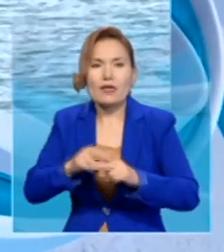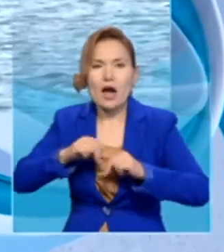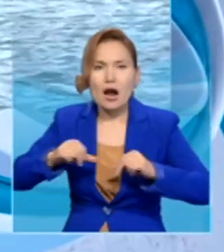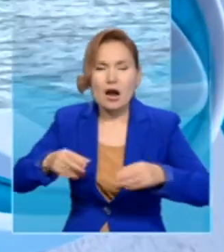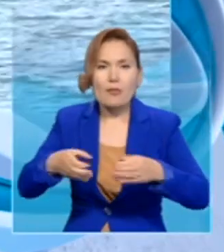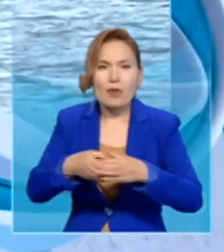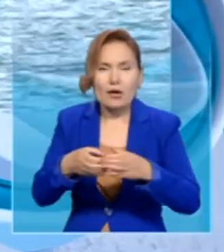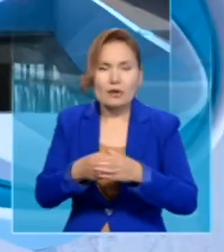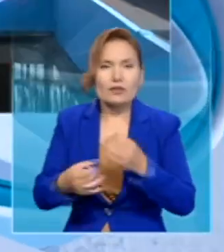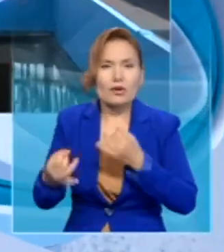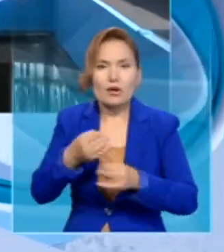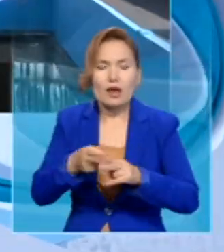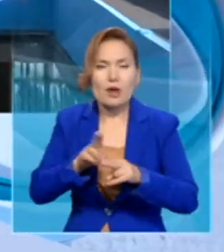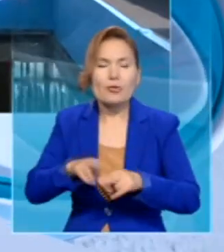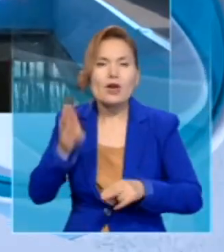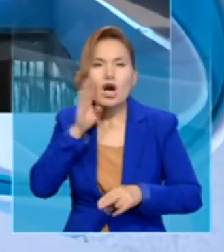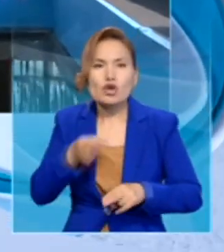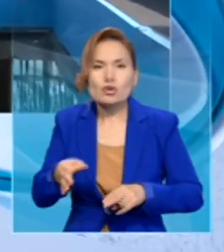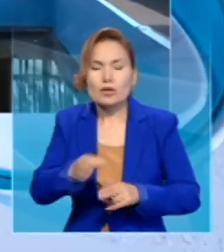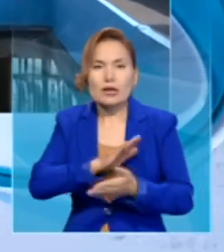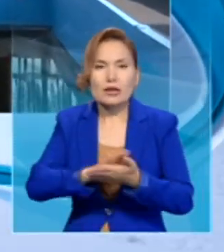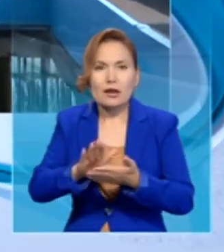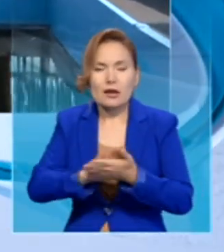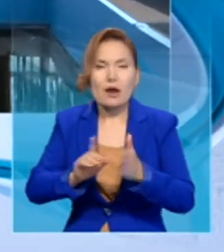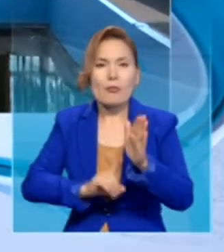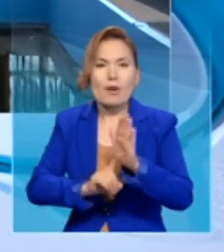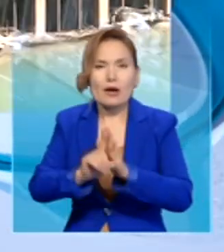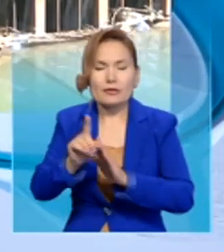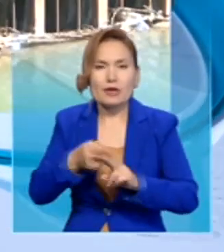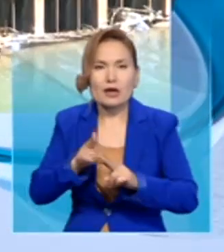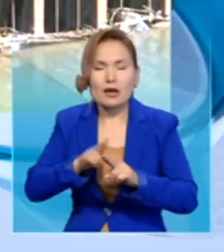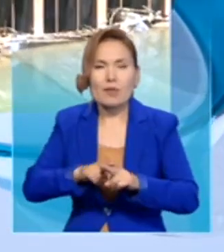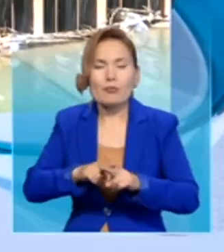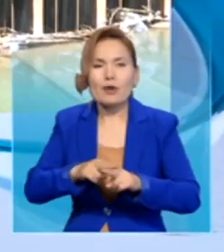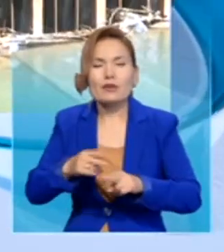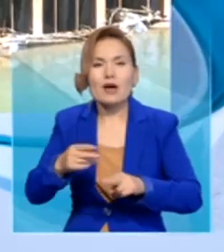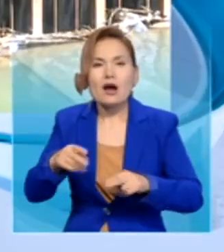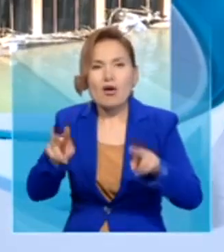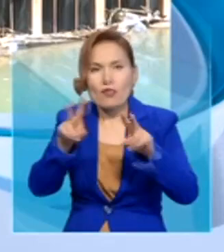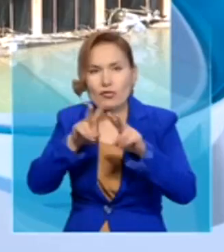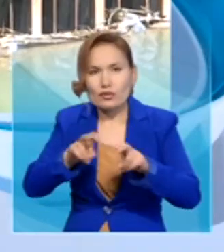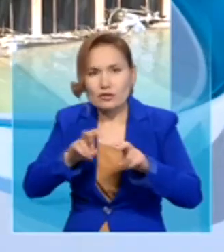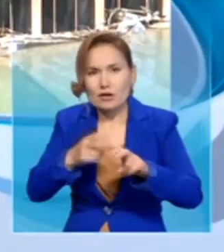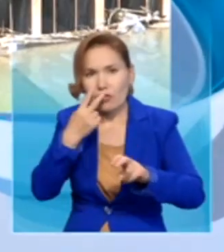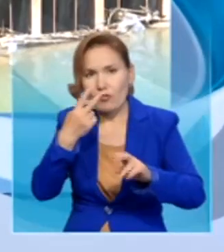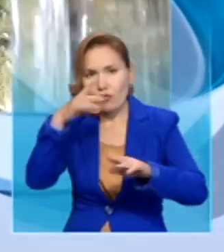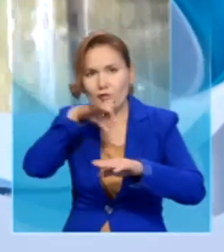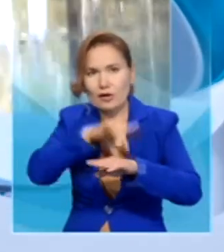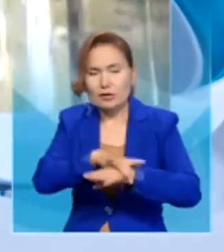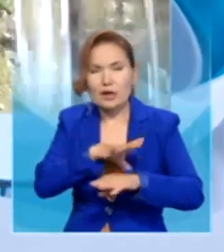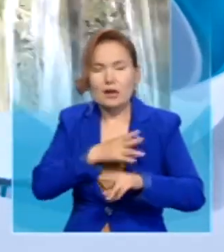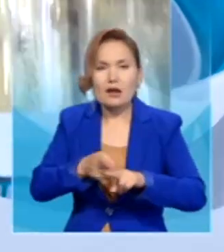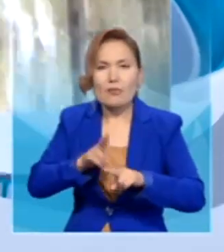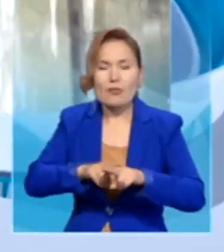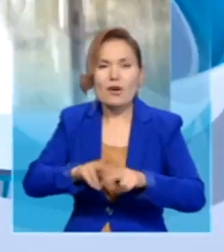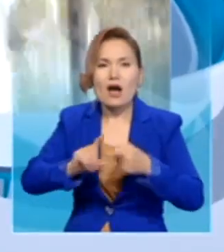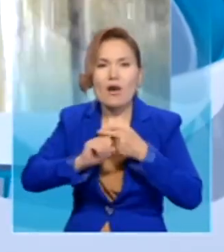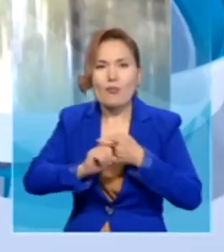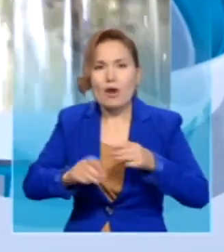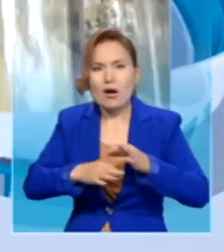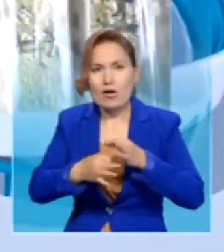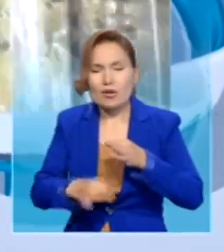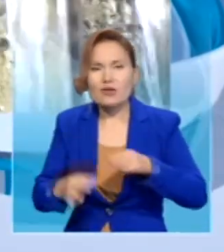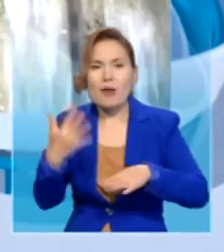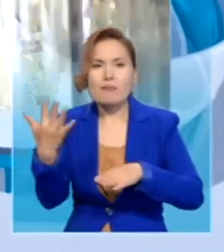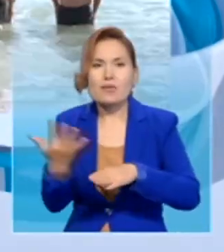қоймадағы суды толық ағызып жіберу туралы шешім қабылданды. Себебі алынған сынама нәтижесі зиянды заттардың деңгейі қалыпты мөлшерден 5